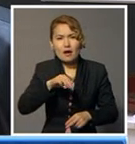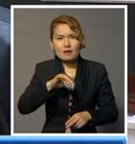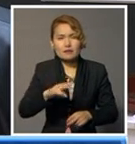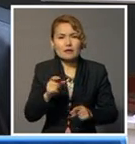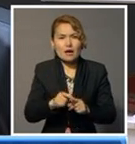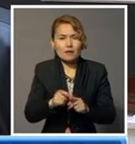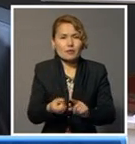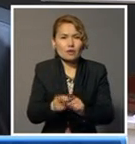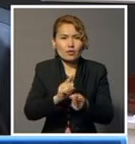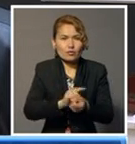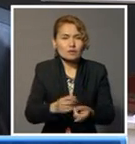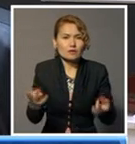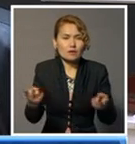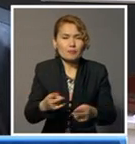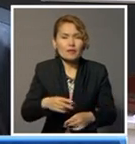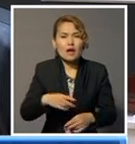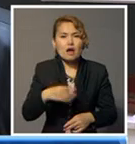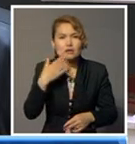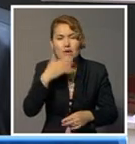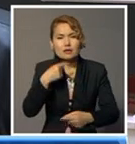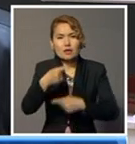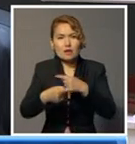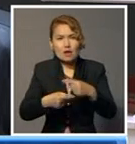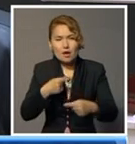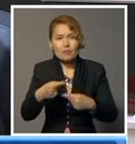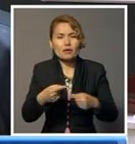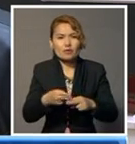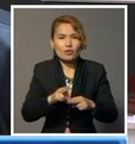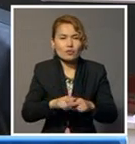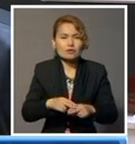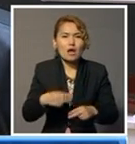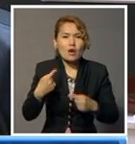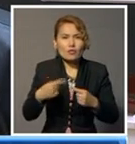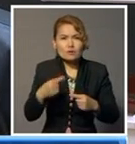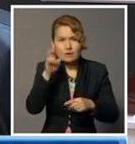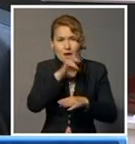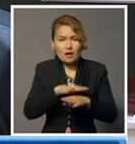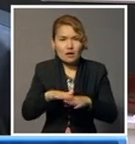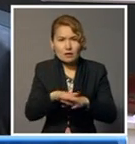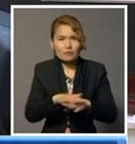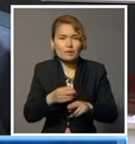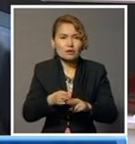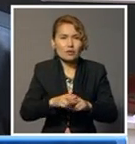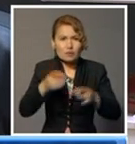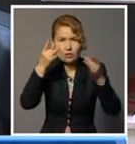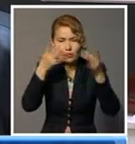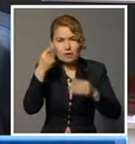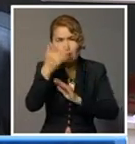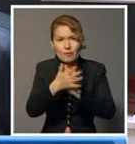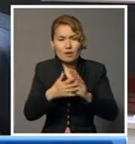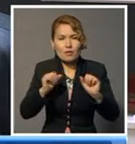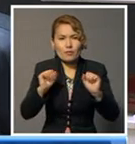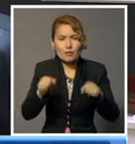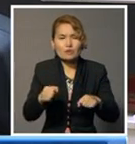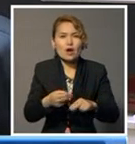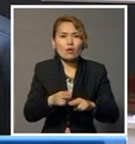үшін салт-дәстүріңді кеңінен дамыта отырып, өзге халықтардың да дамуындағы жақсы жақтарын кәдеге жаратқан абзал. сонда ғана ұлттық мәдениетін